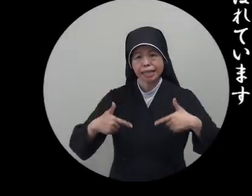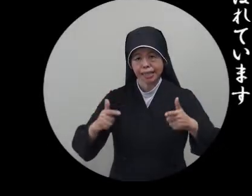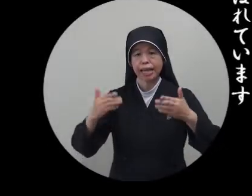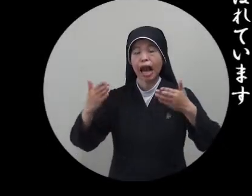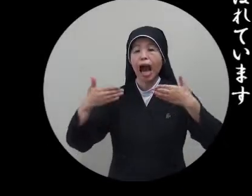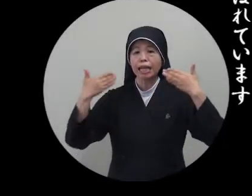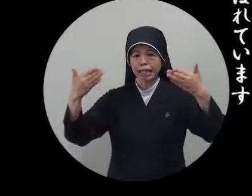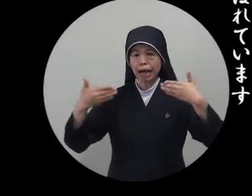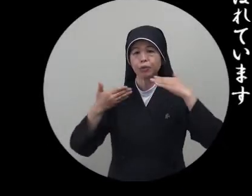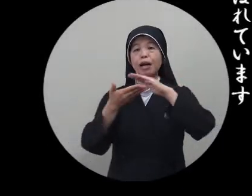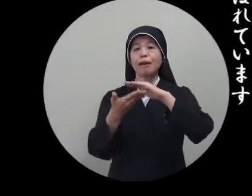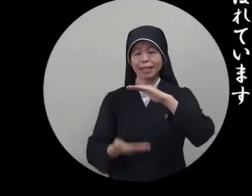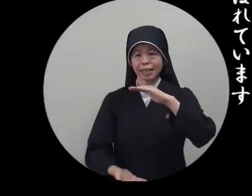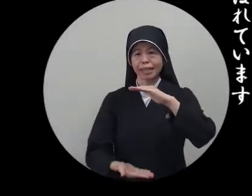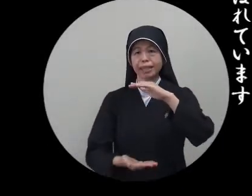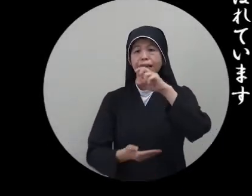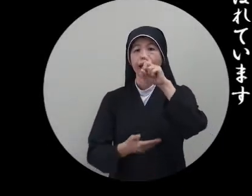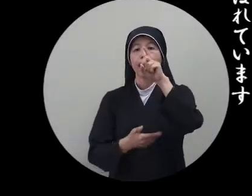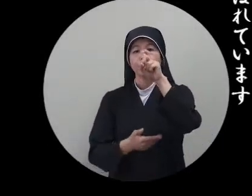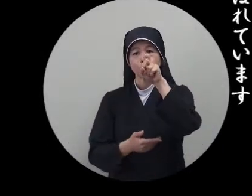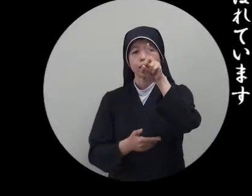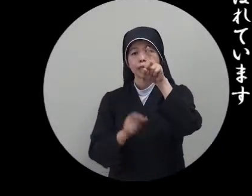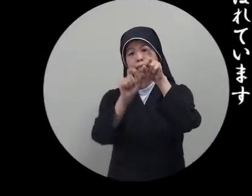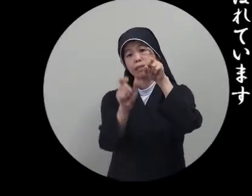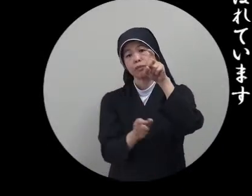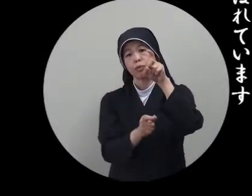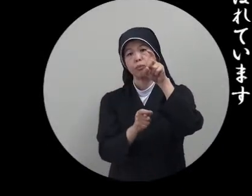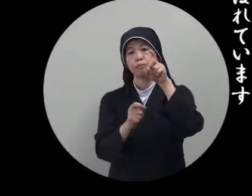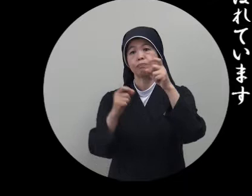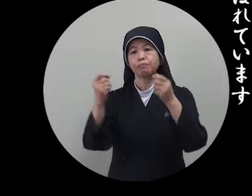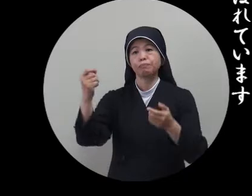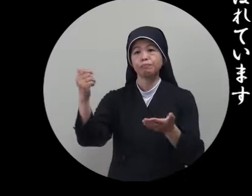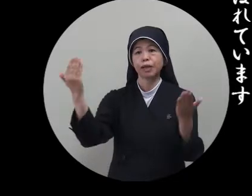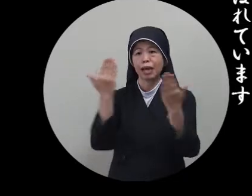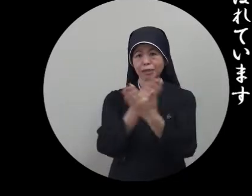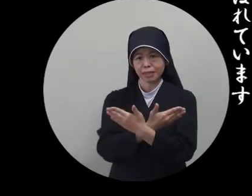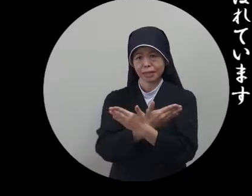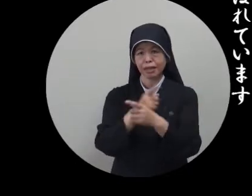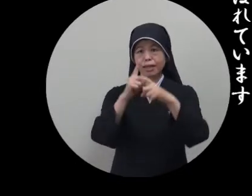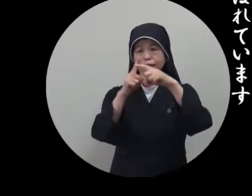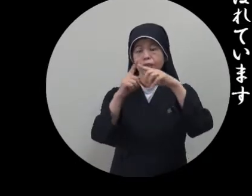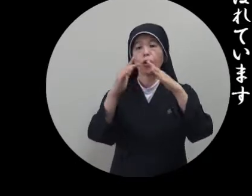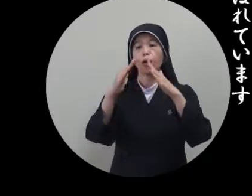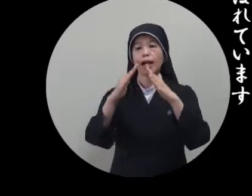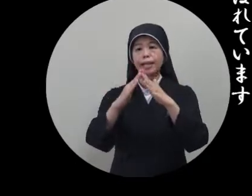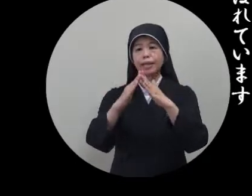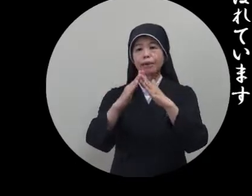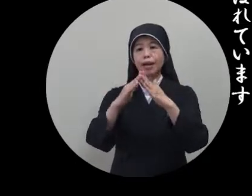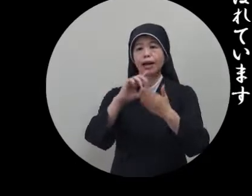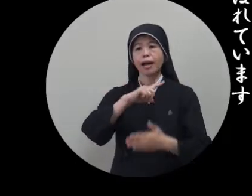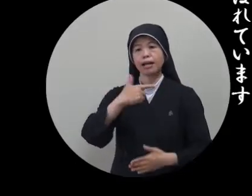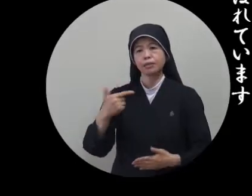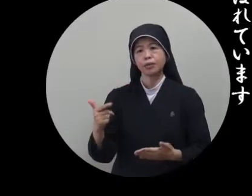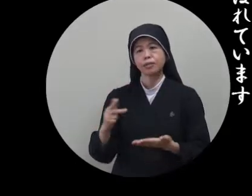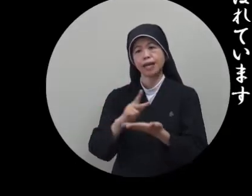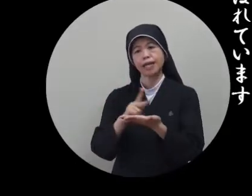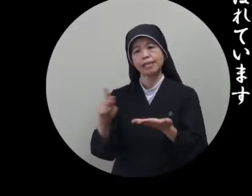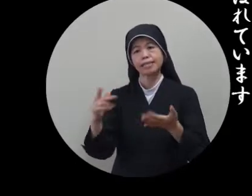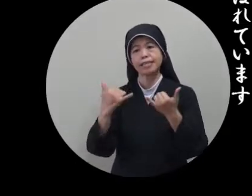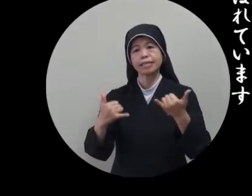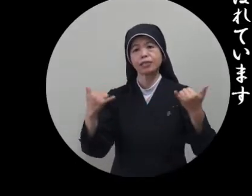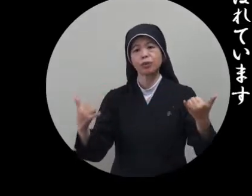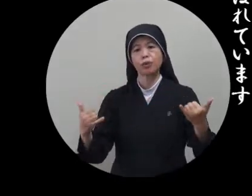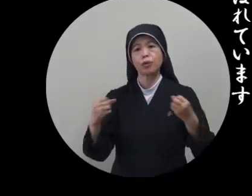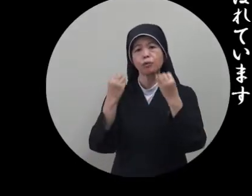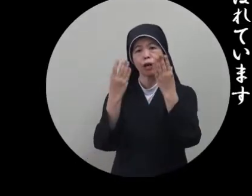日に日に秋が深まり11月を迎えました。教会歴では諸聖